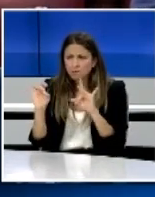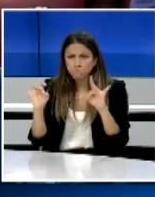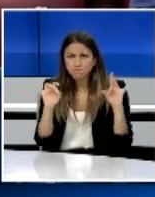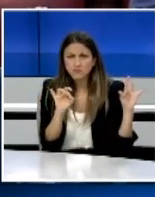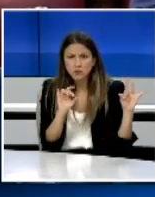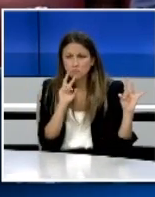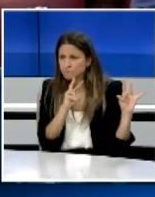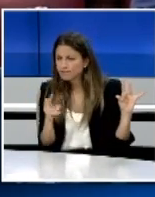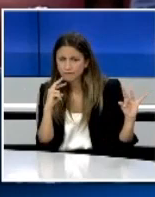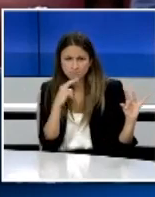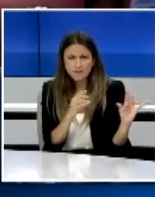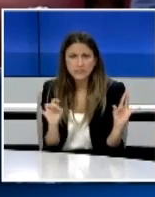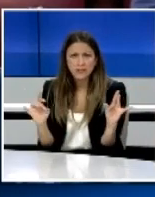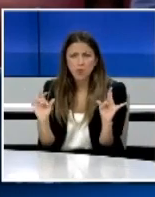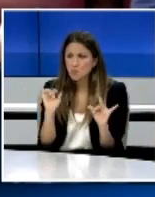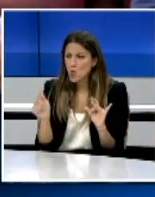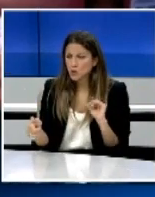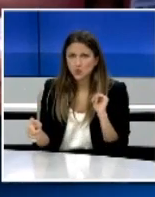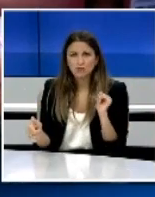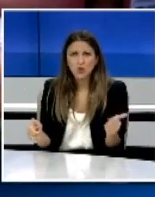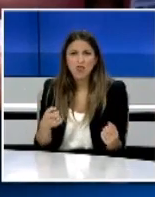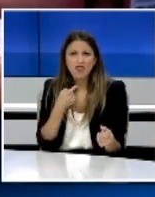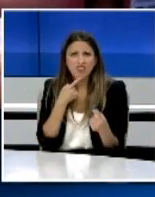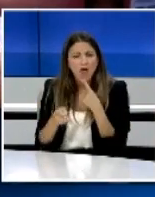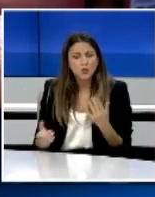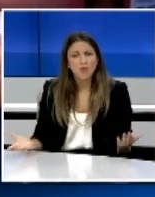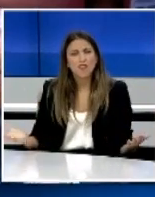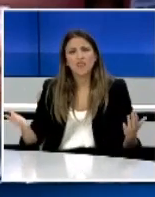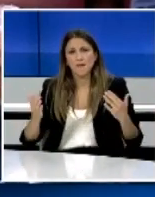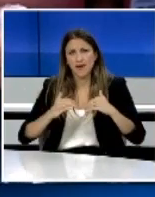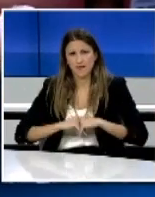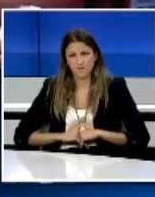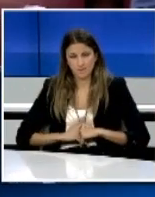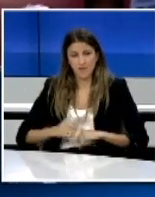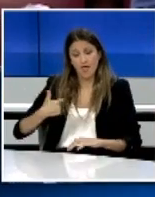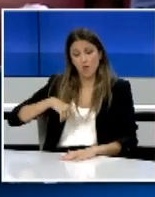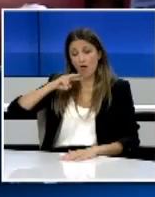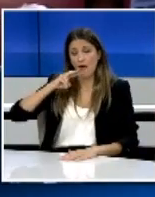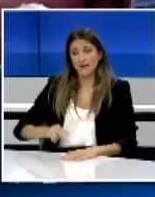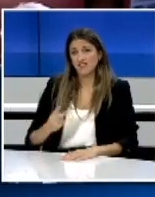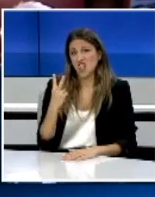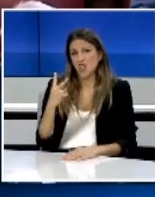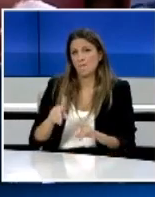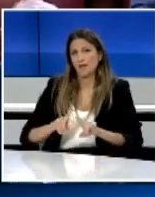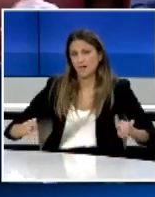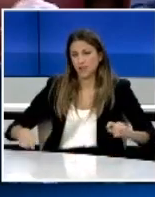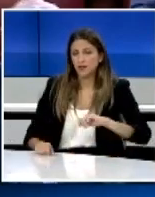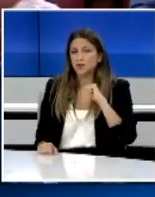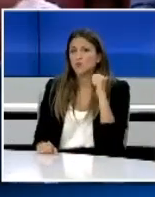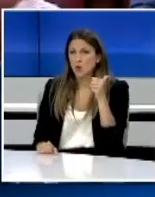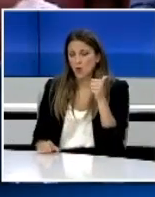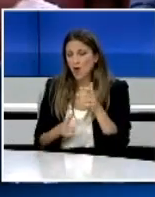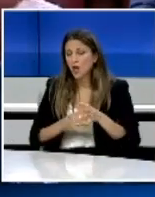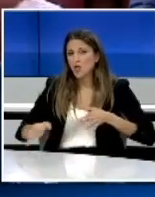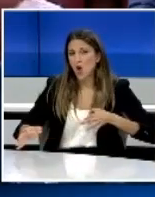να μην απαντήσω σε όλα τα επιχειρήματά σας. Θα πίνω σε 2 μόνο. Το πρώτο το οποίο είναι το νομοσχέδιο το